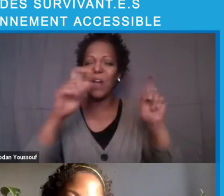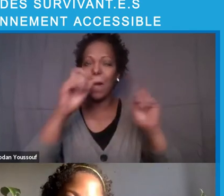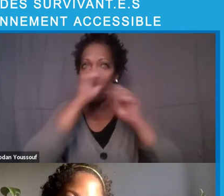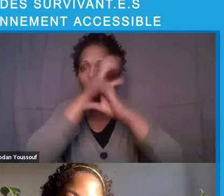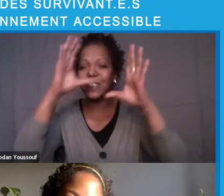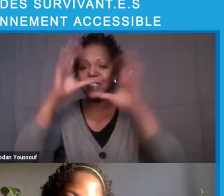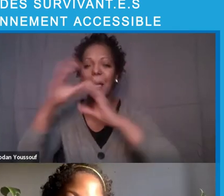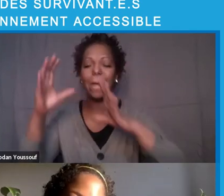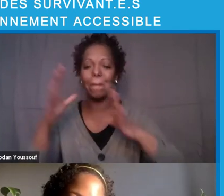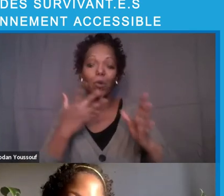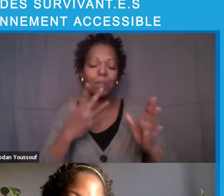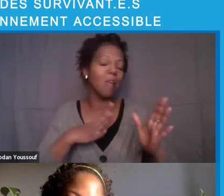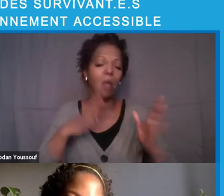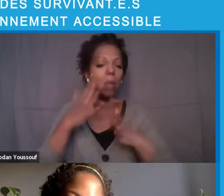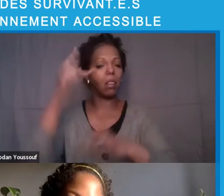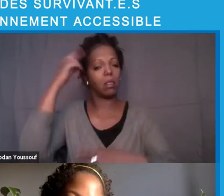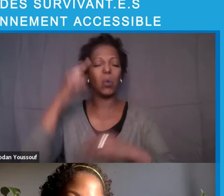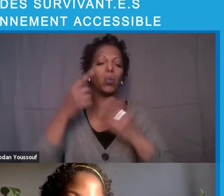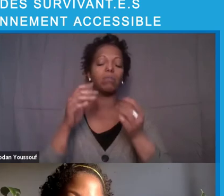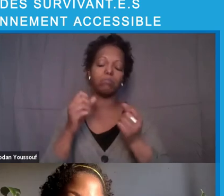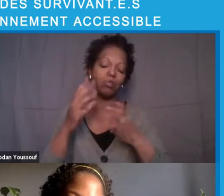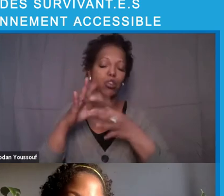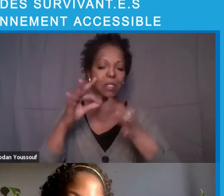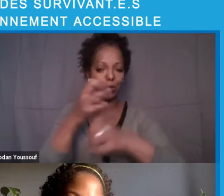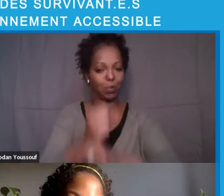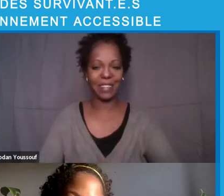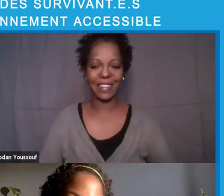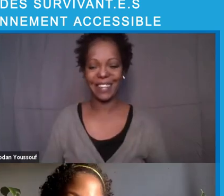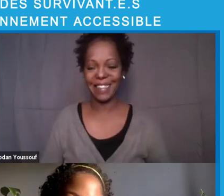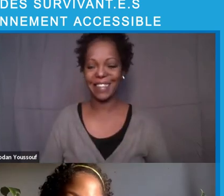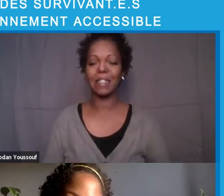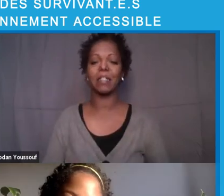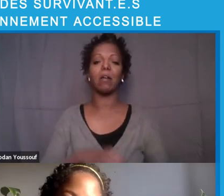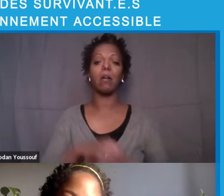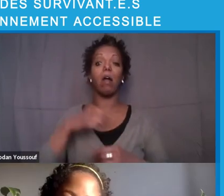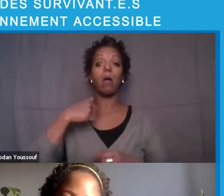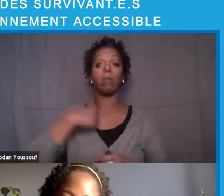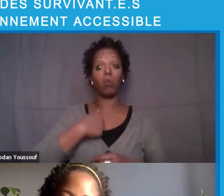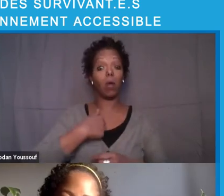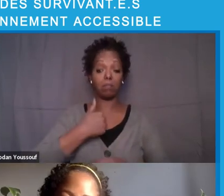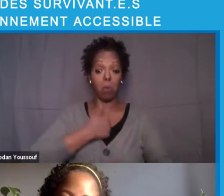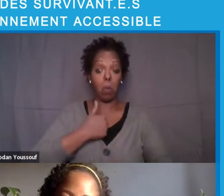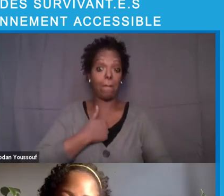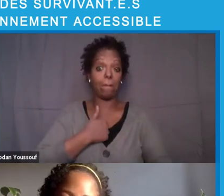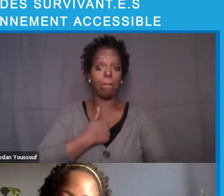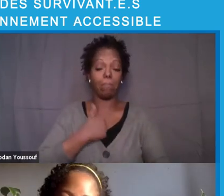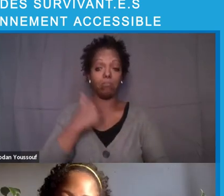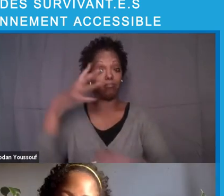curriculum, donc ça va être plus facile pour moi parce que j'y vais beaucoup plus par concept que par texte.